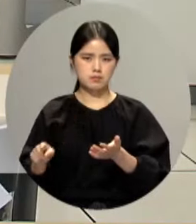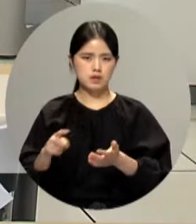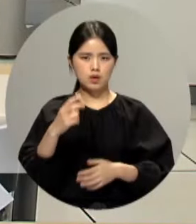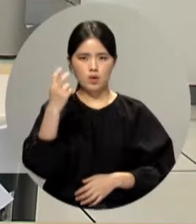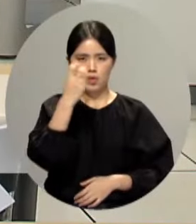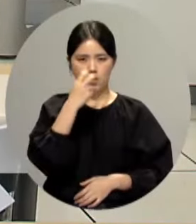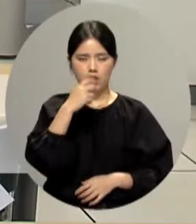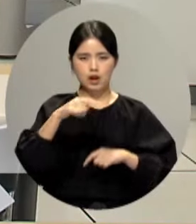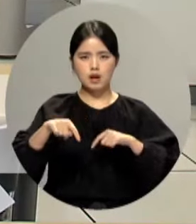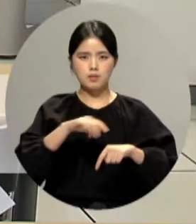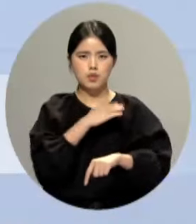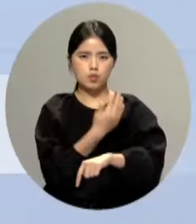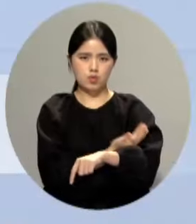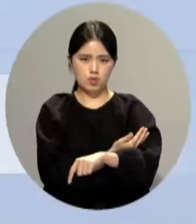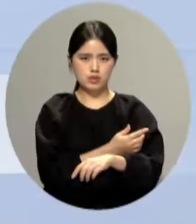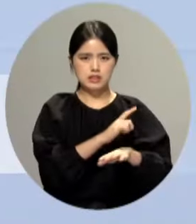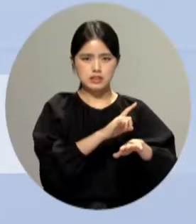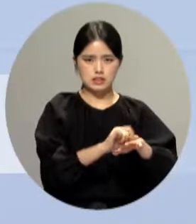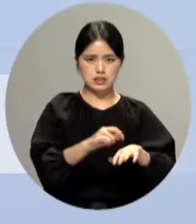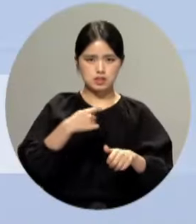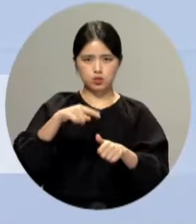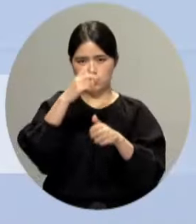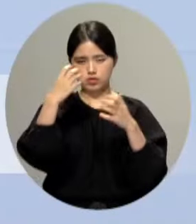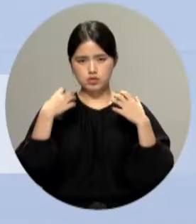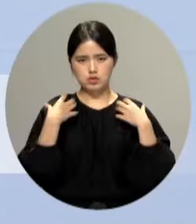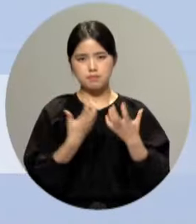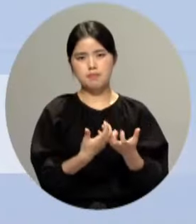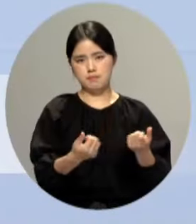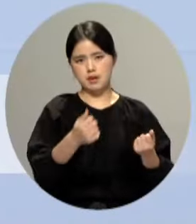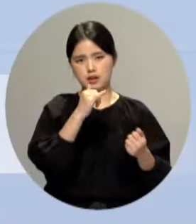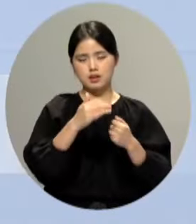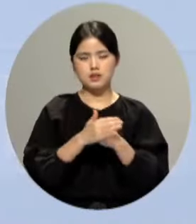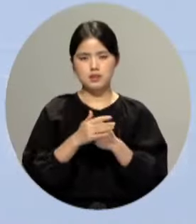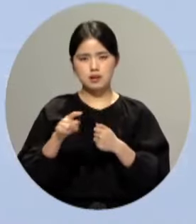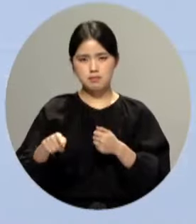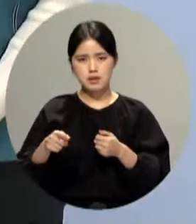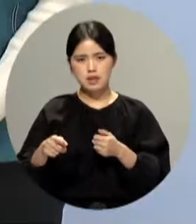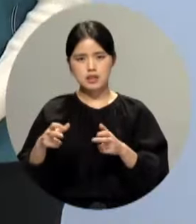감독권이 지자체와 도교육청으로 분산돼 있다며 해당 기관의 철저한 감사를 촉구했습니다.